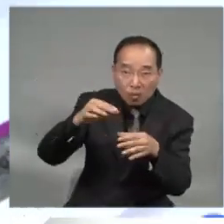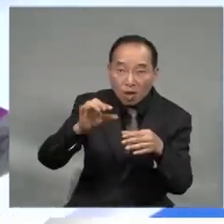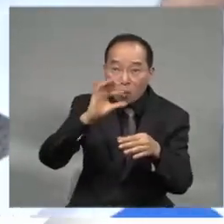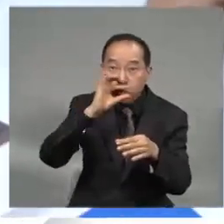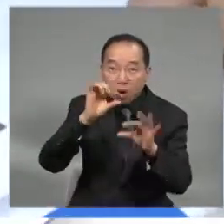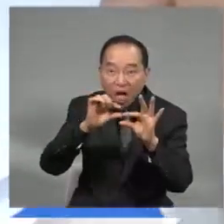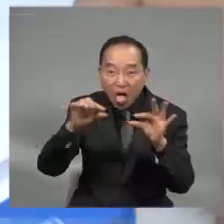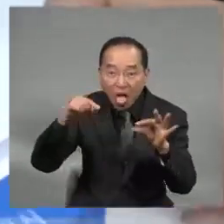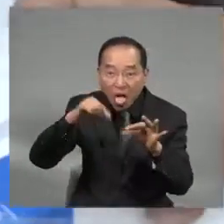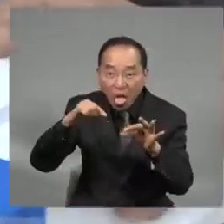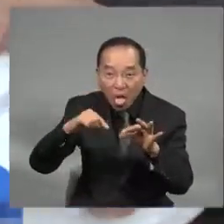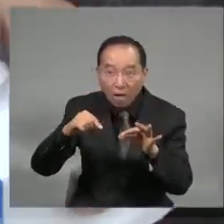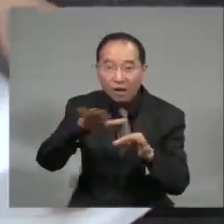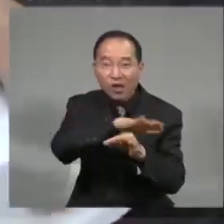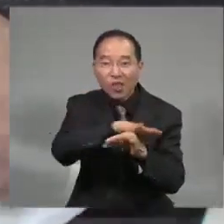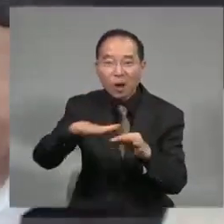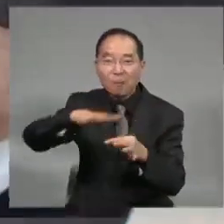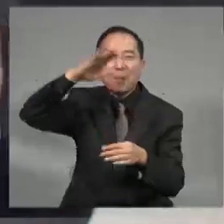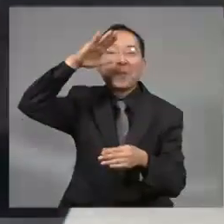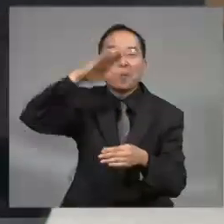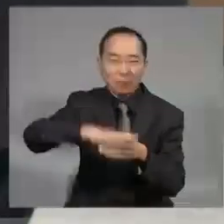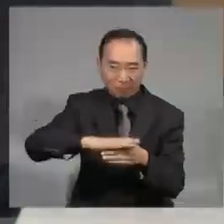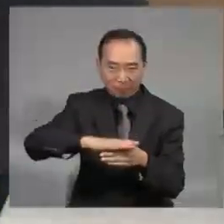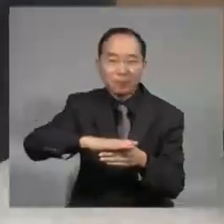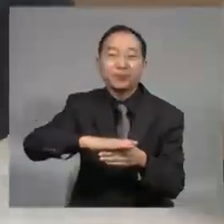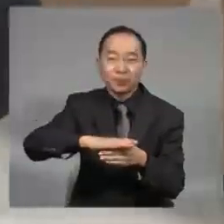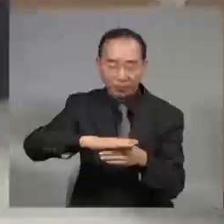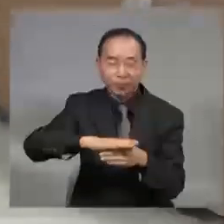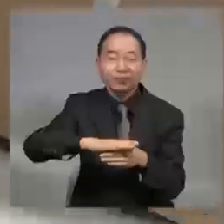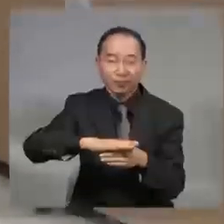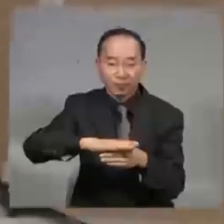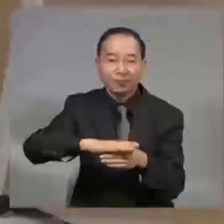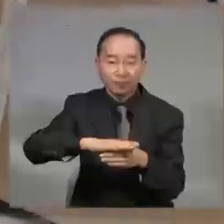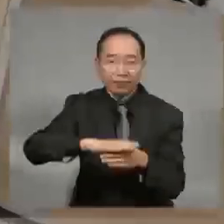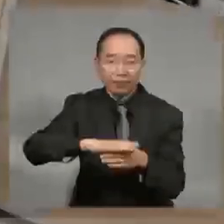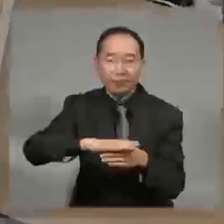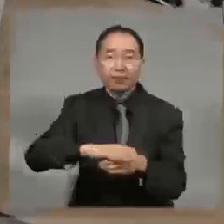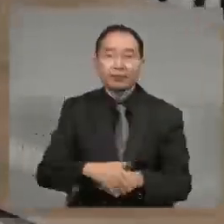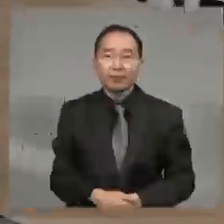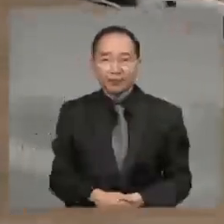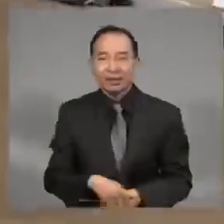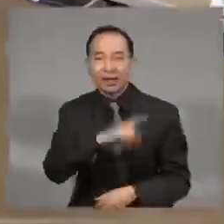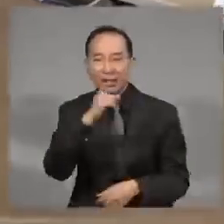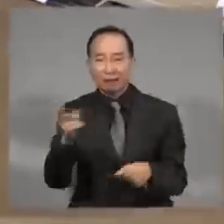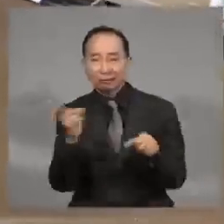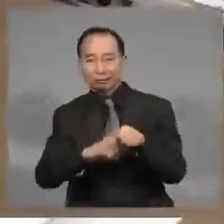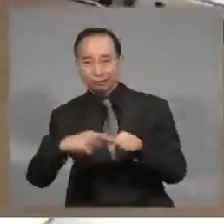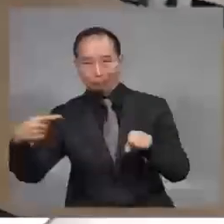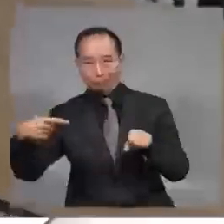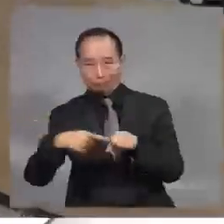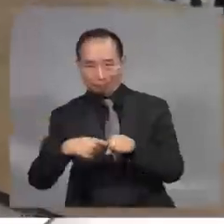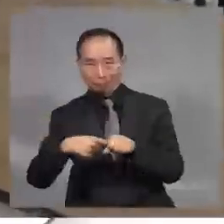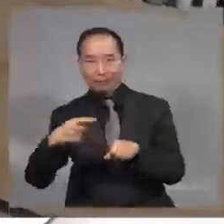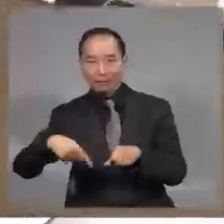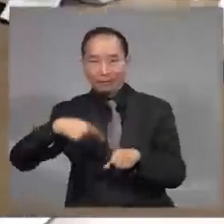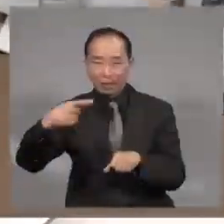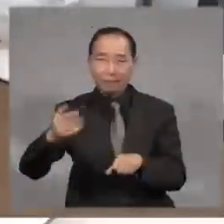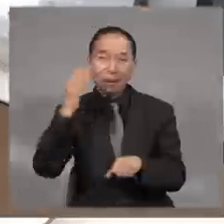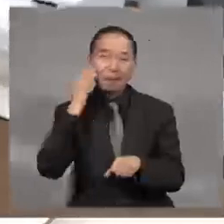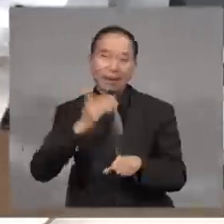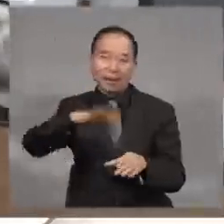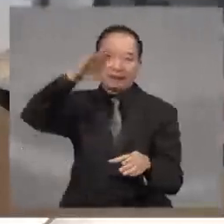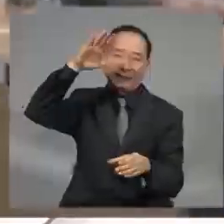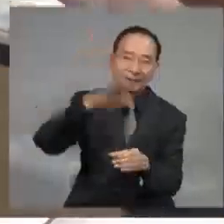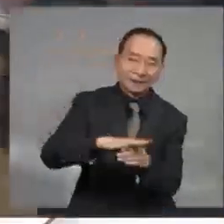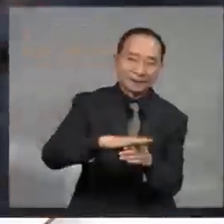사전 투표함 투입구 덮개를 다 덮고 그 봉쇄용 잠금 핀까지 넣으신 다음에 그 위에 특수 봉인지를 붙이시는 거거든요.